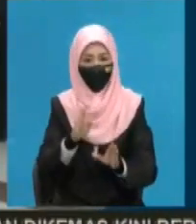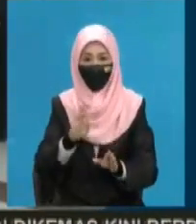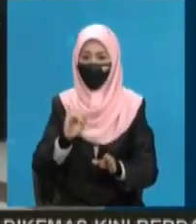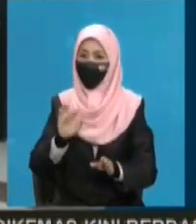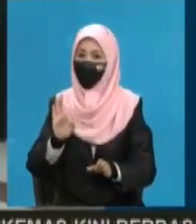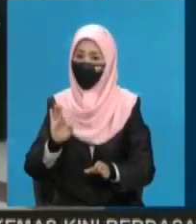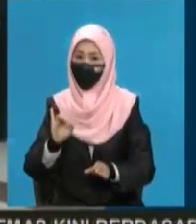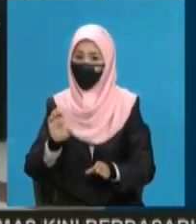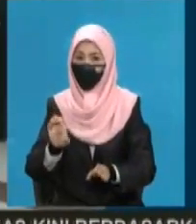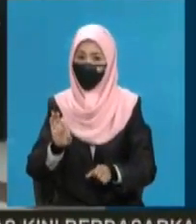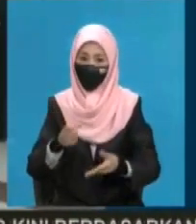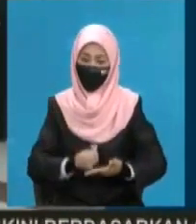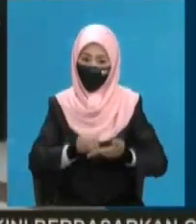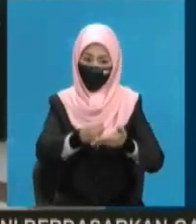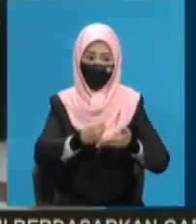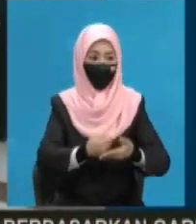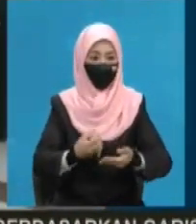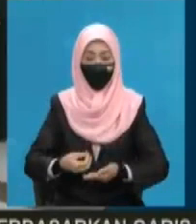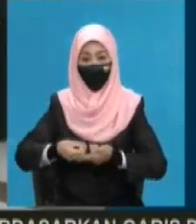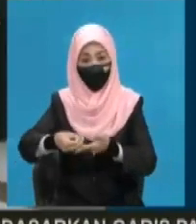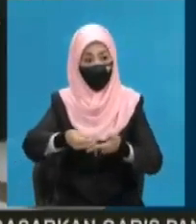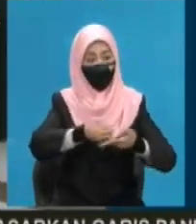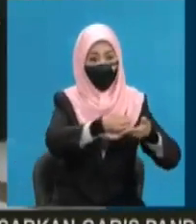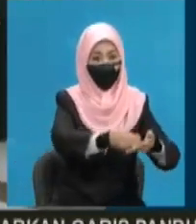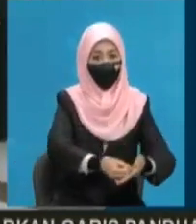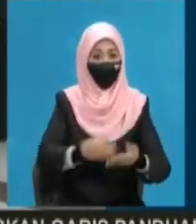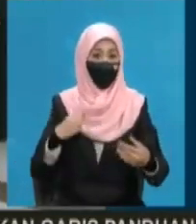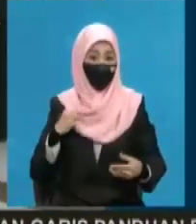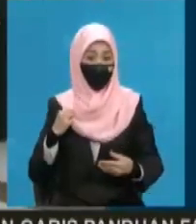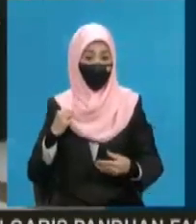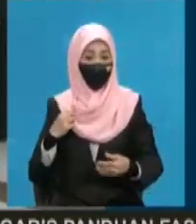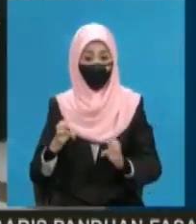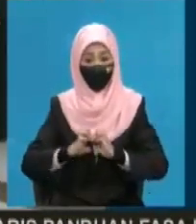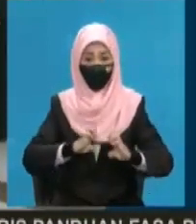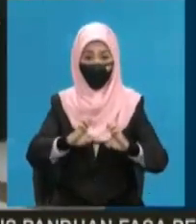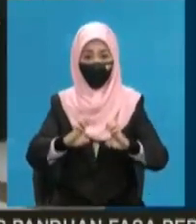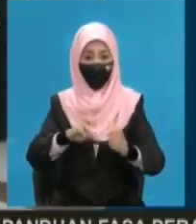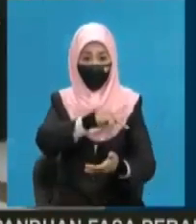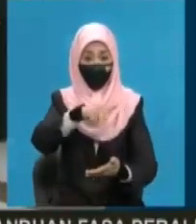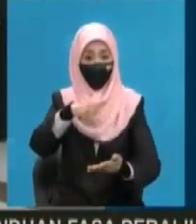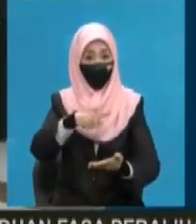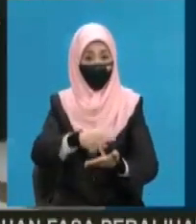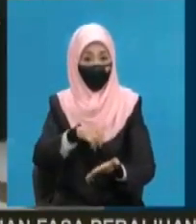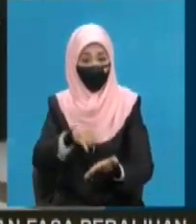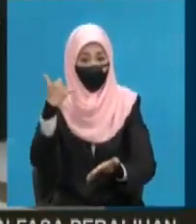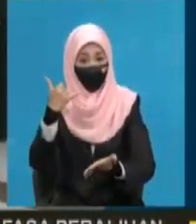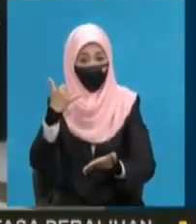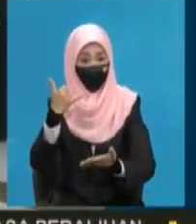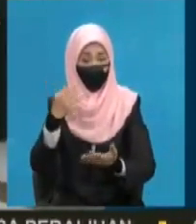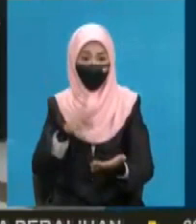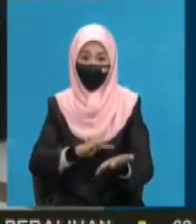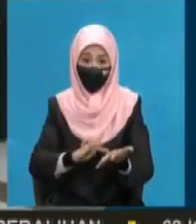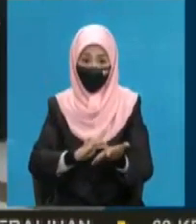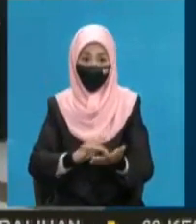sumbangan akan diajarkan kepada beberapa pasukan sukarelawan dan kecemasan pusat headline koran tindakan vaksinasi